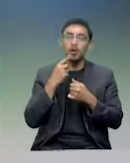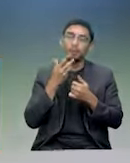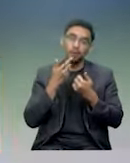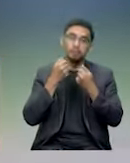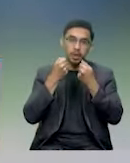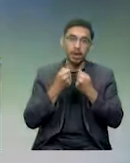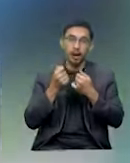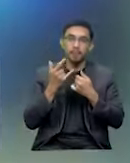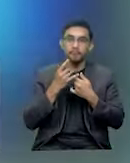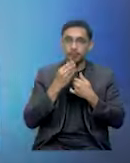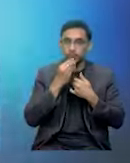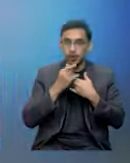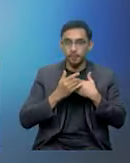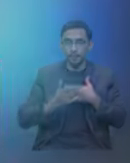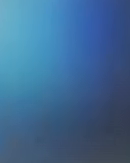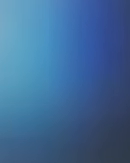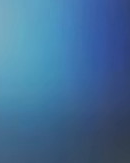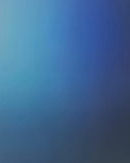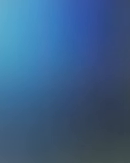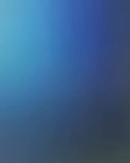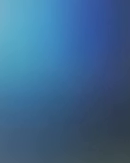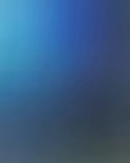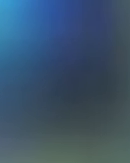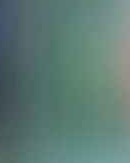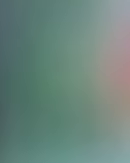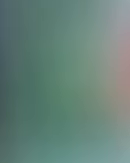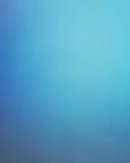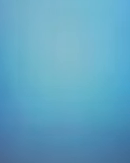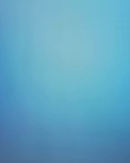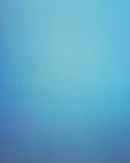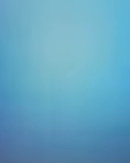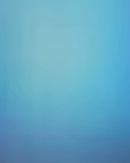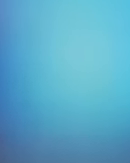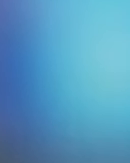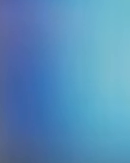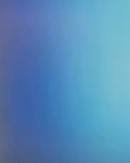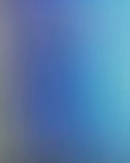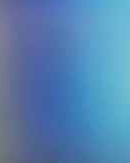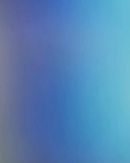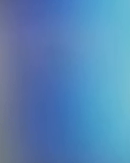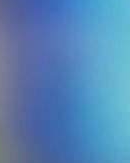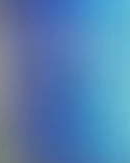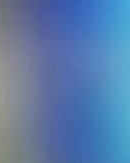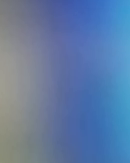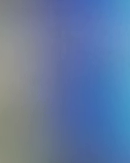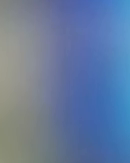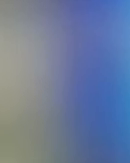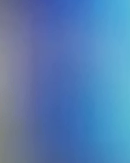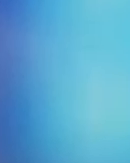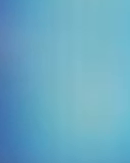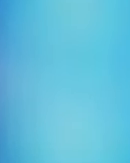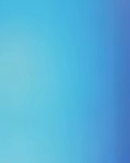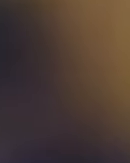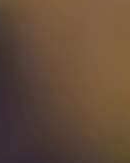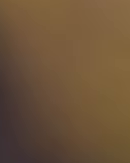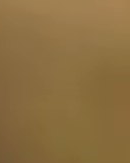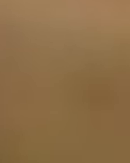cepat, emak-emak ini langsung memasukkan sarung ke bajunya. Tak hanya sekali, pelaku dengan santainya bolak-balik mengambil